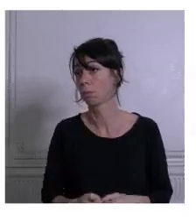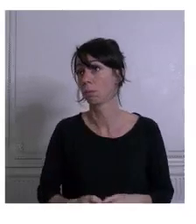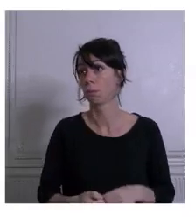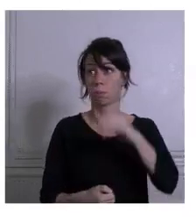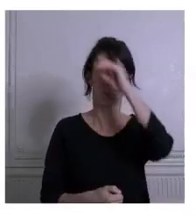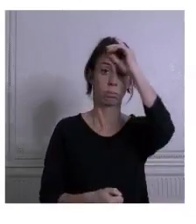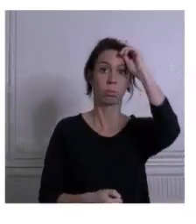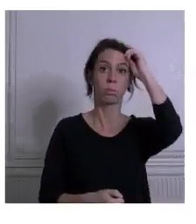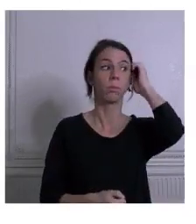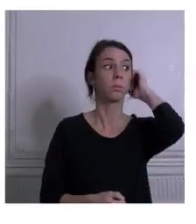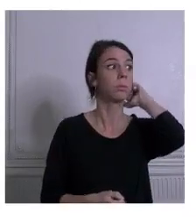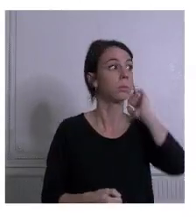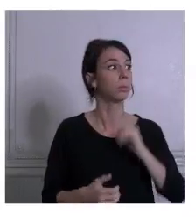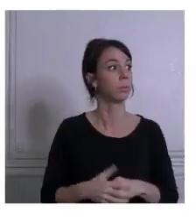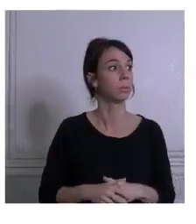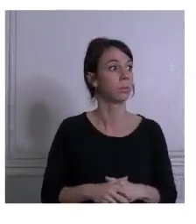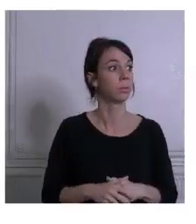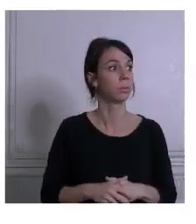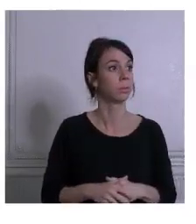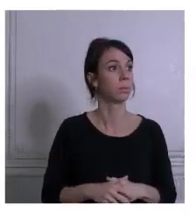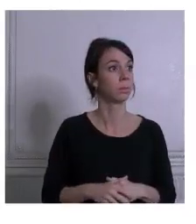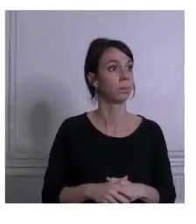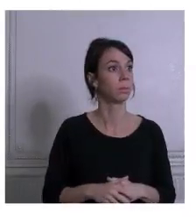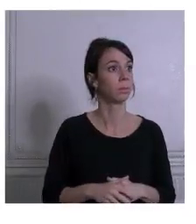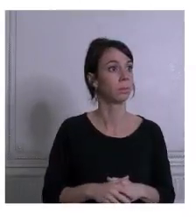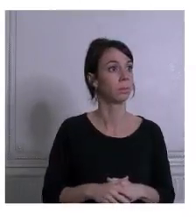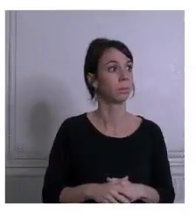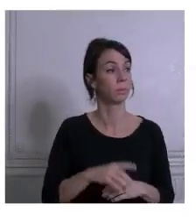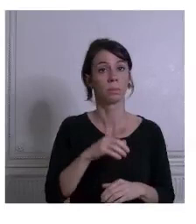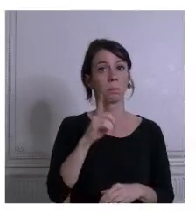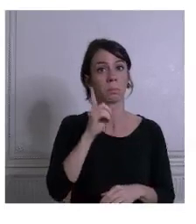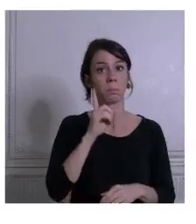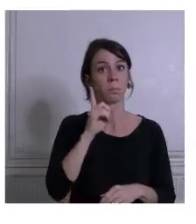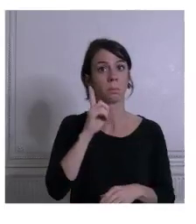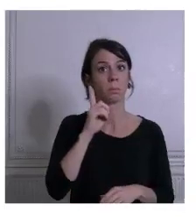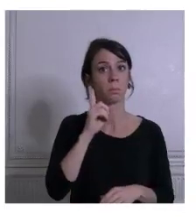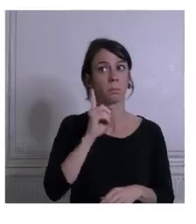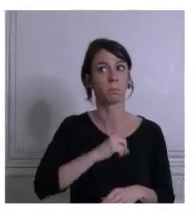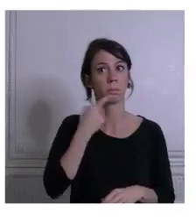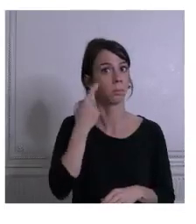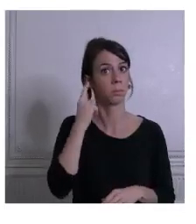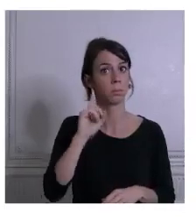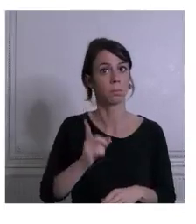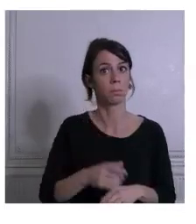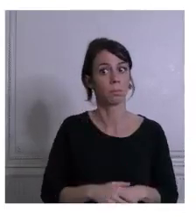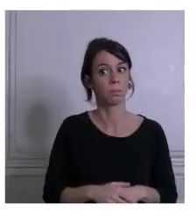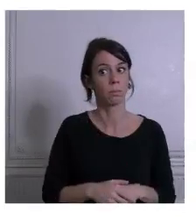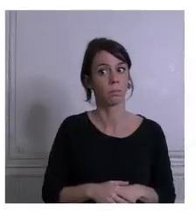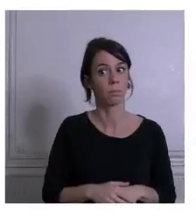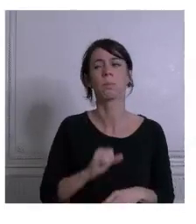sur tous les sujets. Celui-là en est important, on s'est exprimé publiquement. Moi je voudrais juste vous faire une remarque